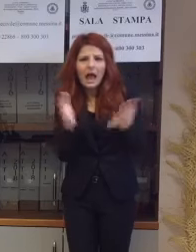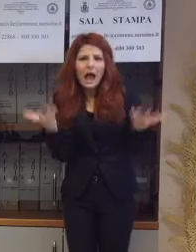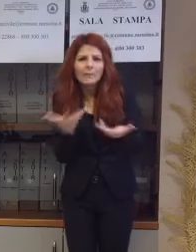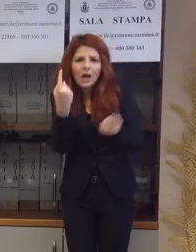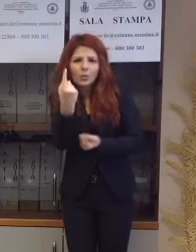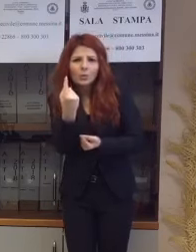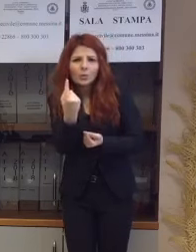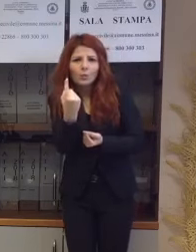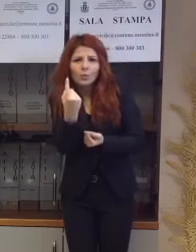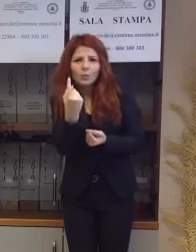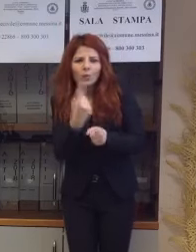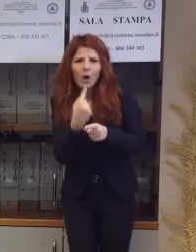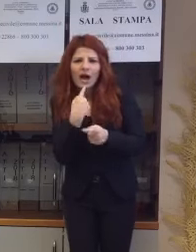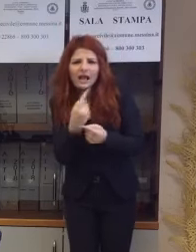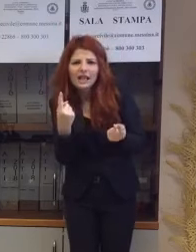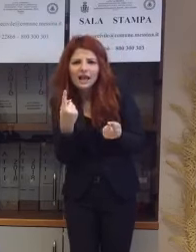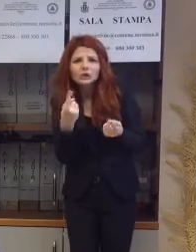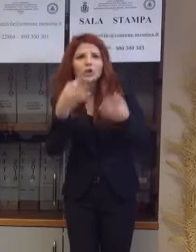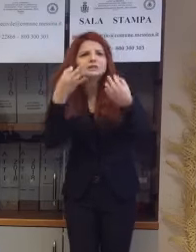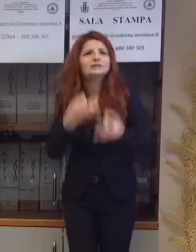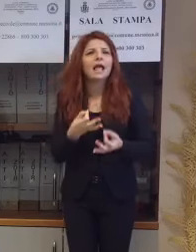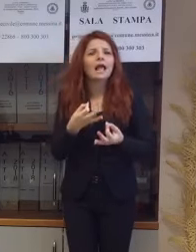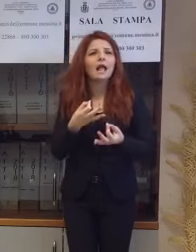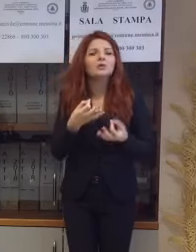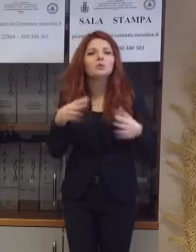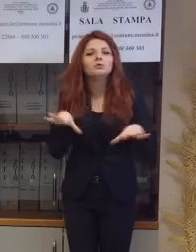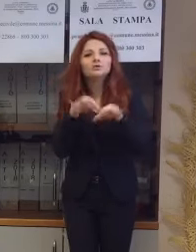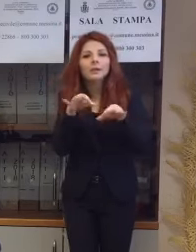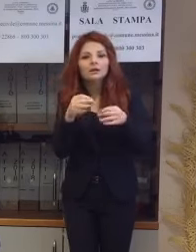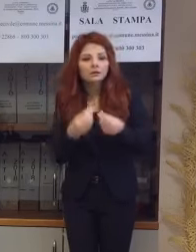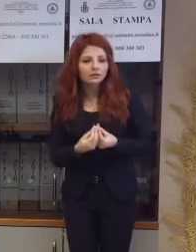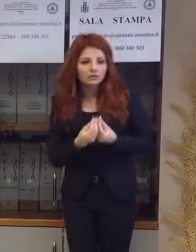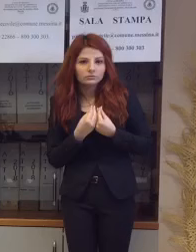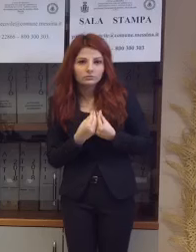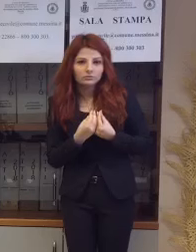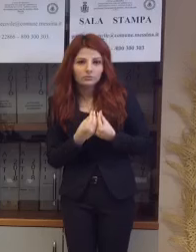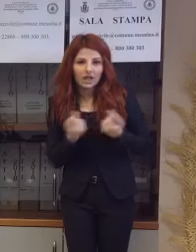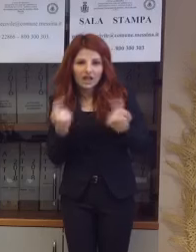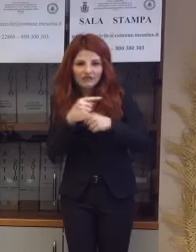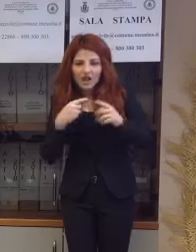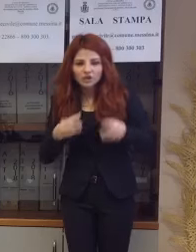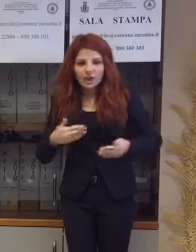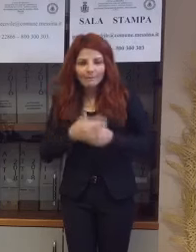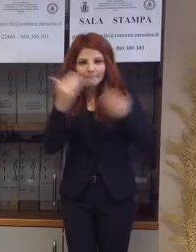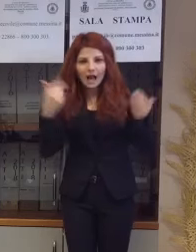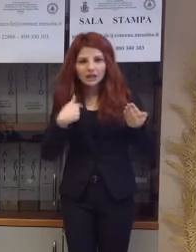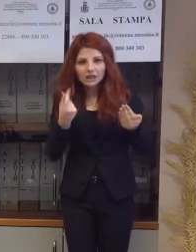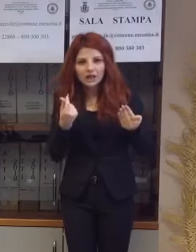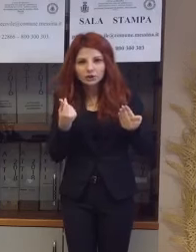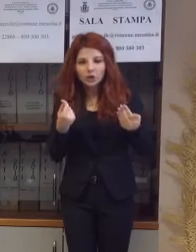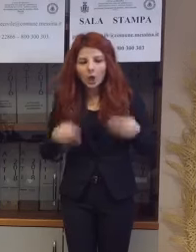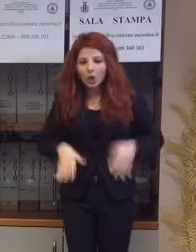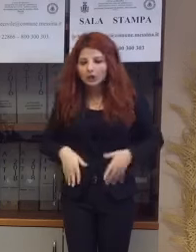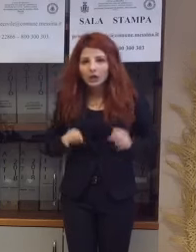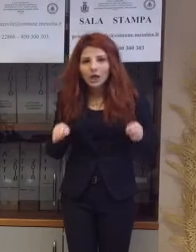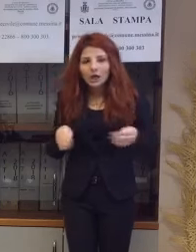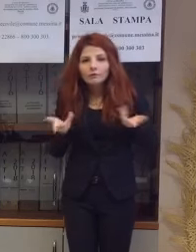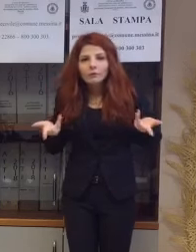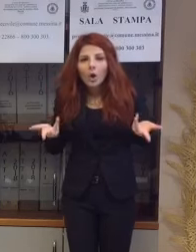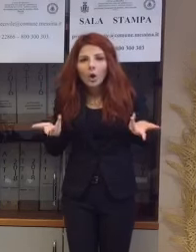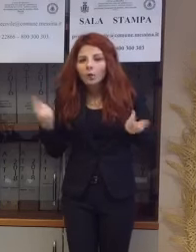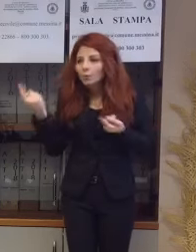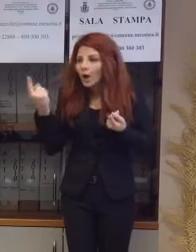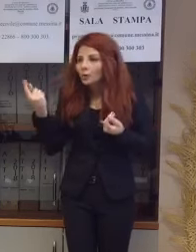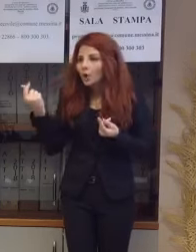sospeso il pedaggio. Stamattina ero senza soldi, mi sono dovuto prestare i soldi per pagare il pedaggio. Ma in fin dei